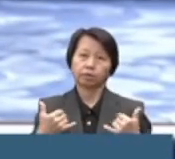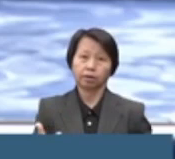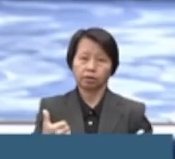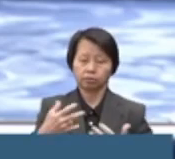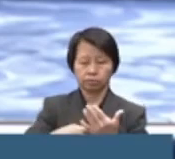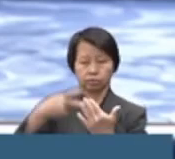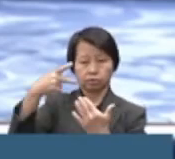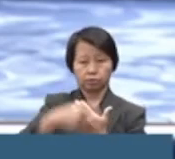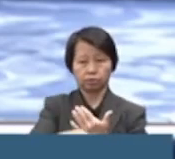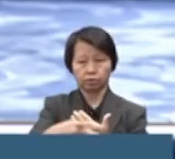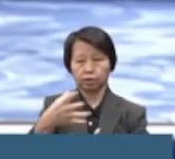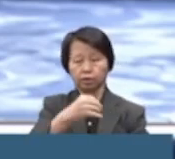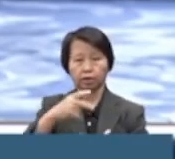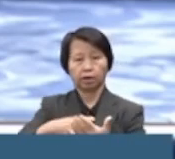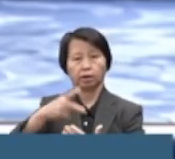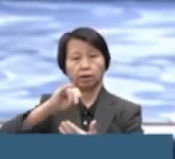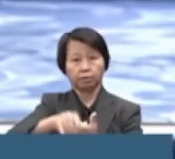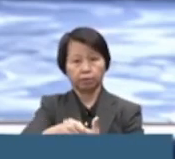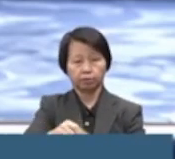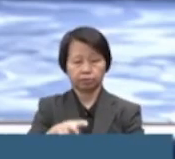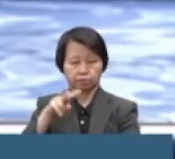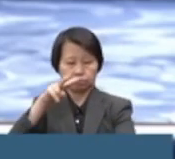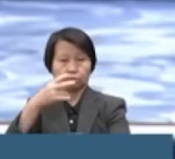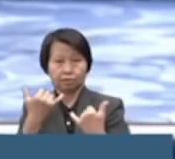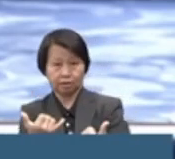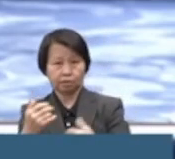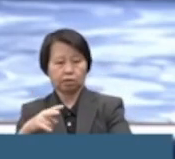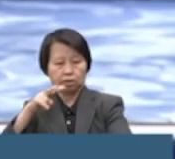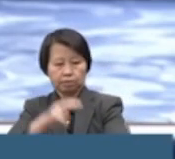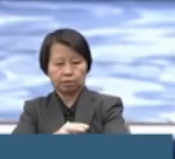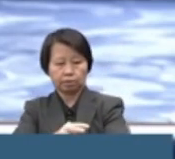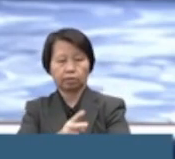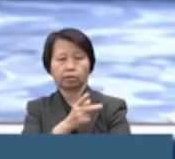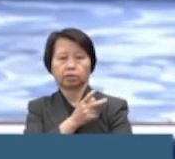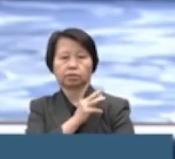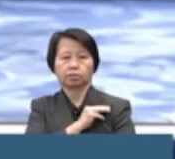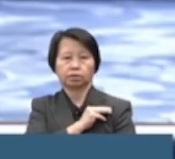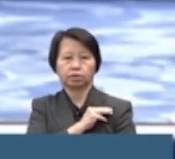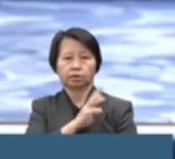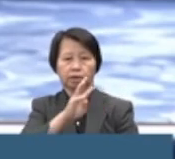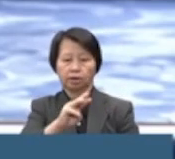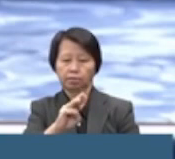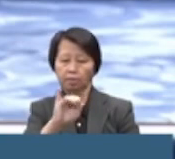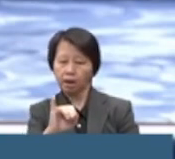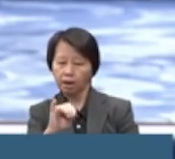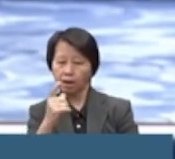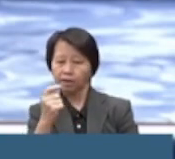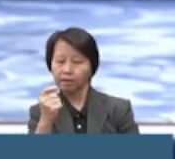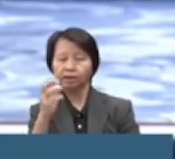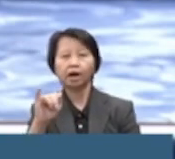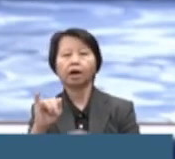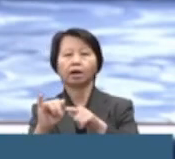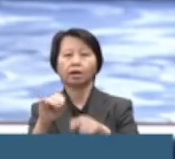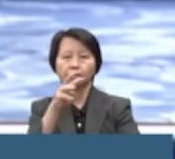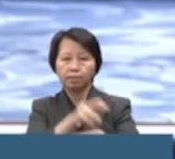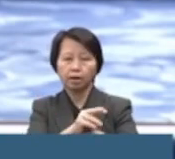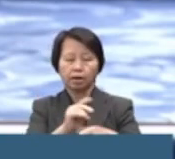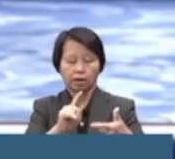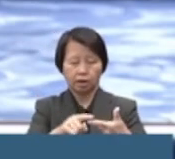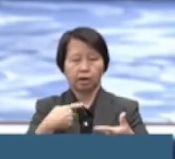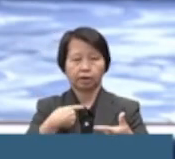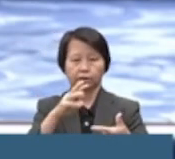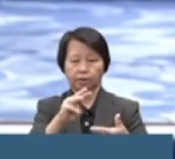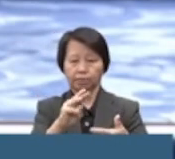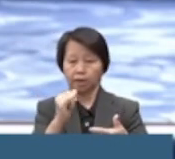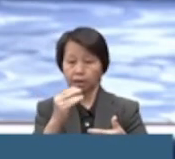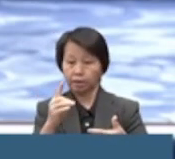program ini dan projek ini dipantau oleh Kementerian MITI dan kita ada MAIDA dan MATRID